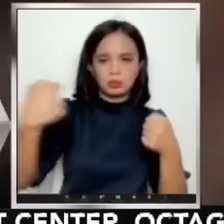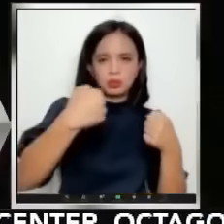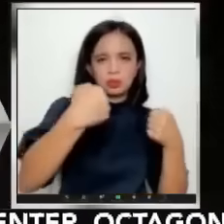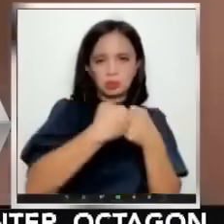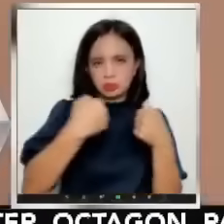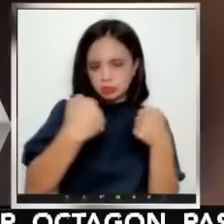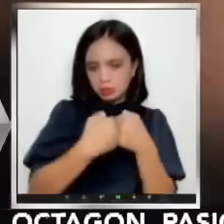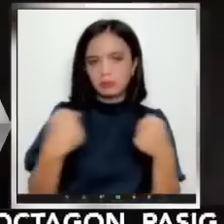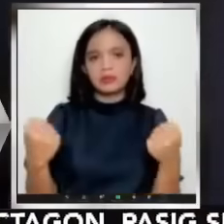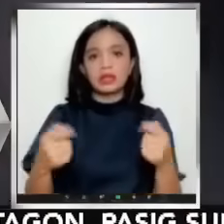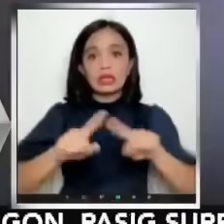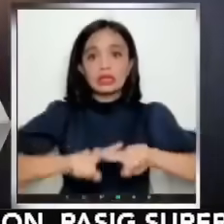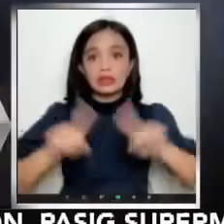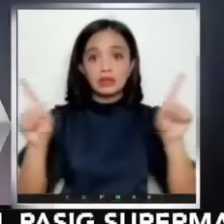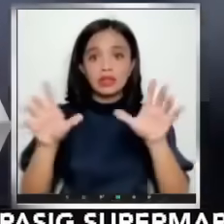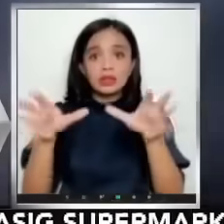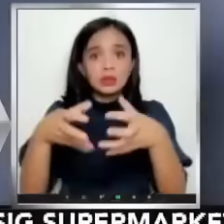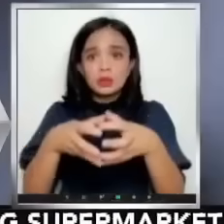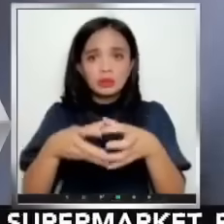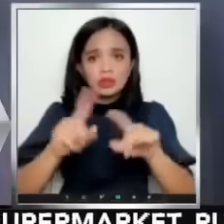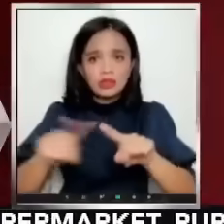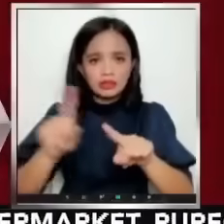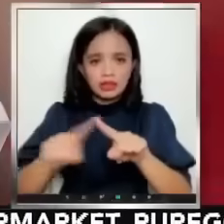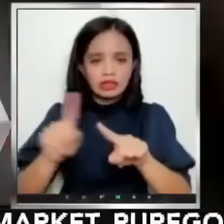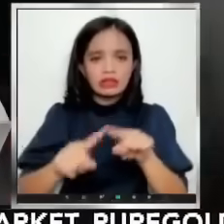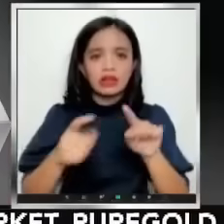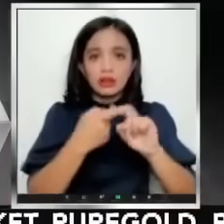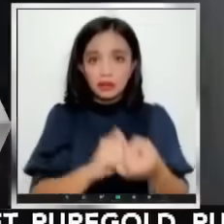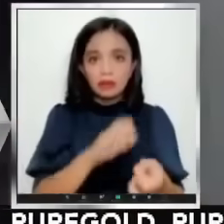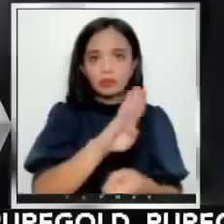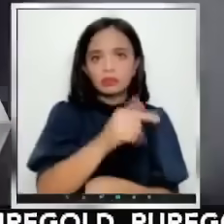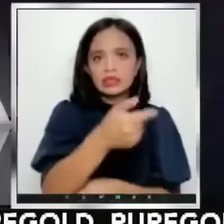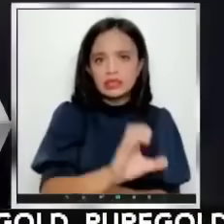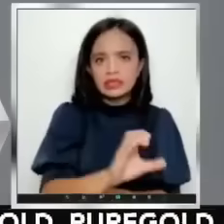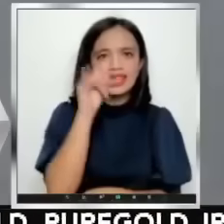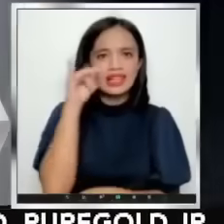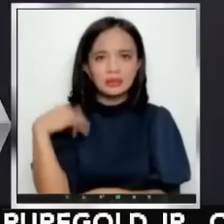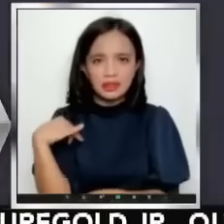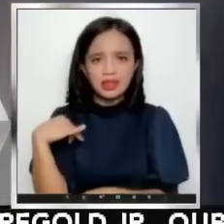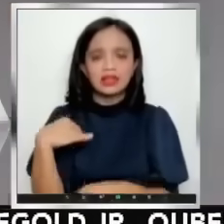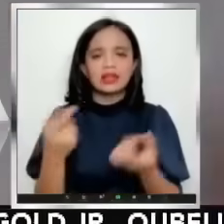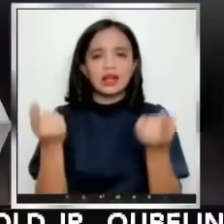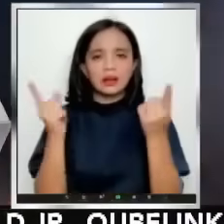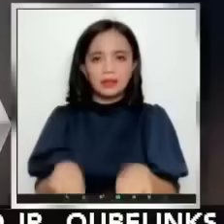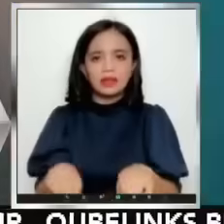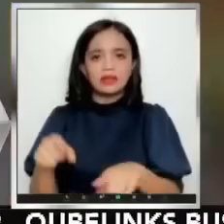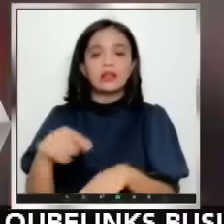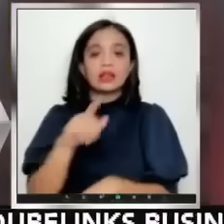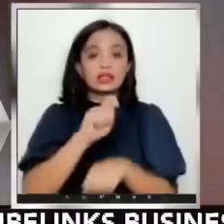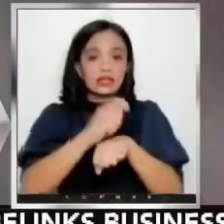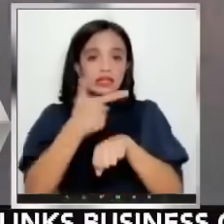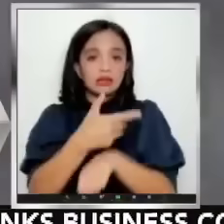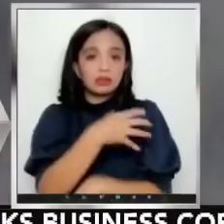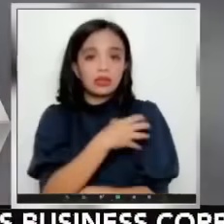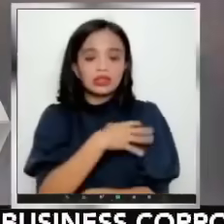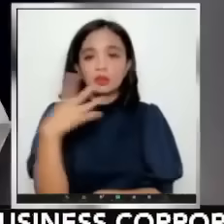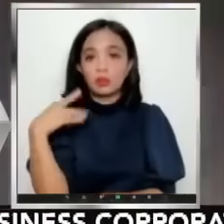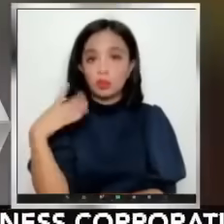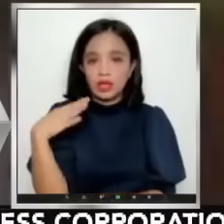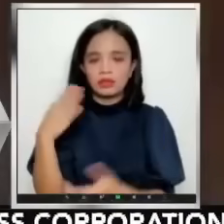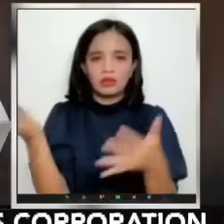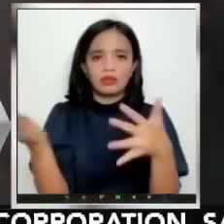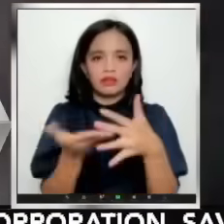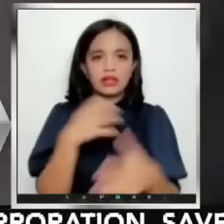pa ang grupong ito sa mga nakaalita ng mga security personnel kagabi. Hinihintay pa raw ng Taguig Police na maghain ng formal na reklamo ang